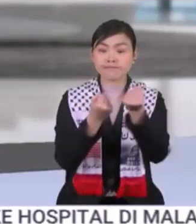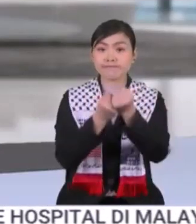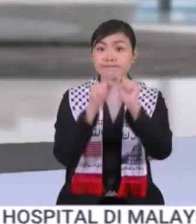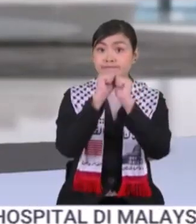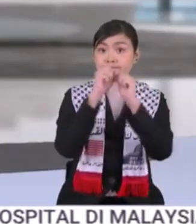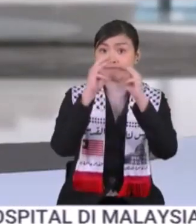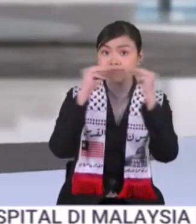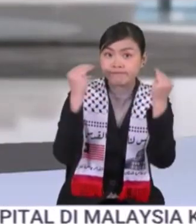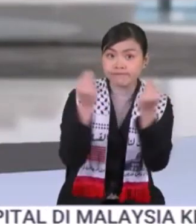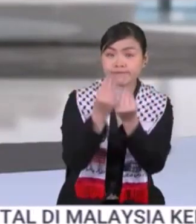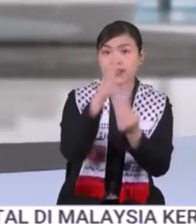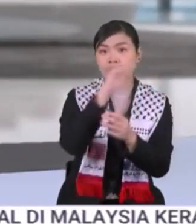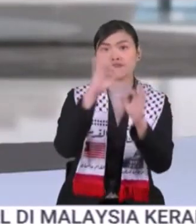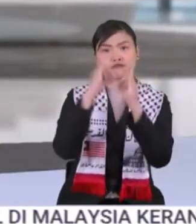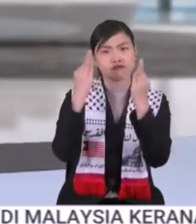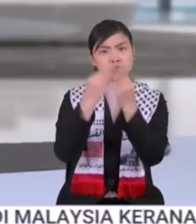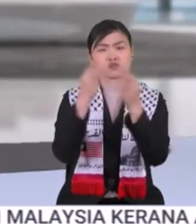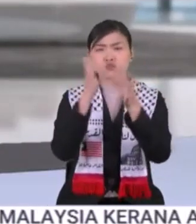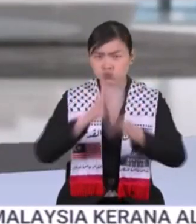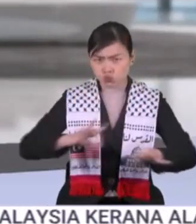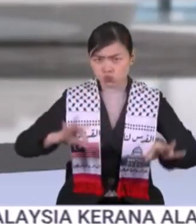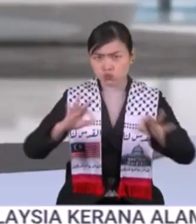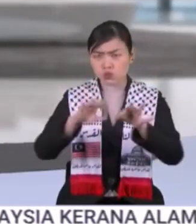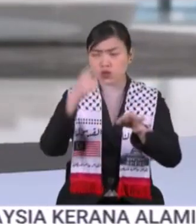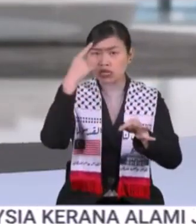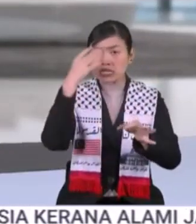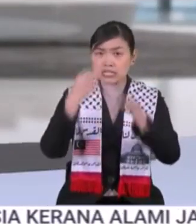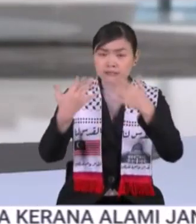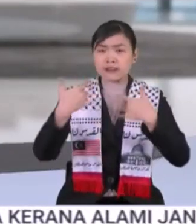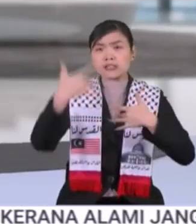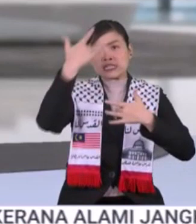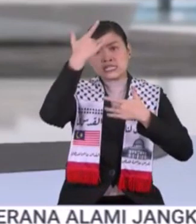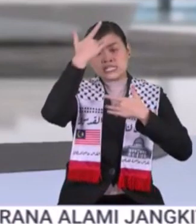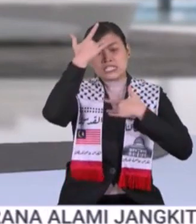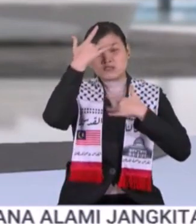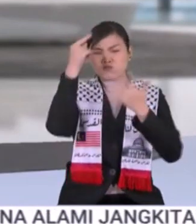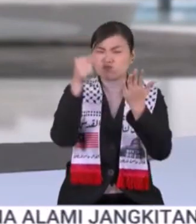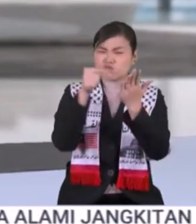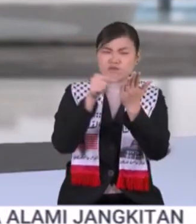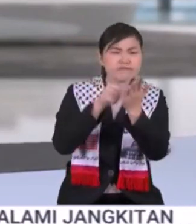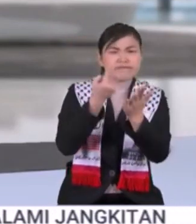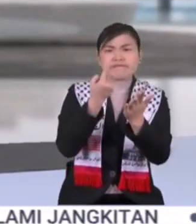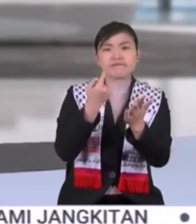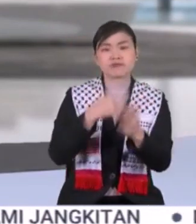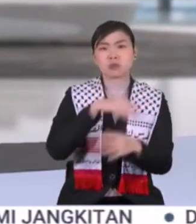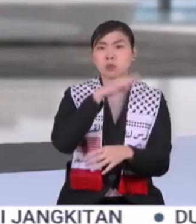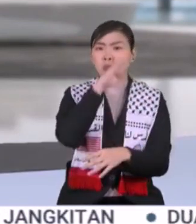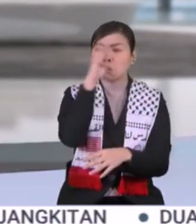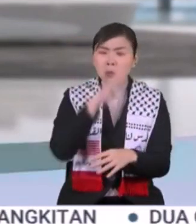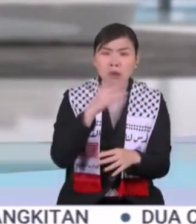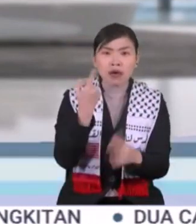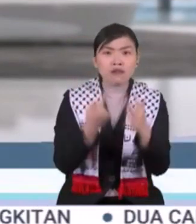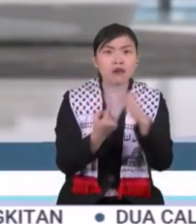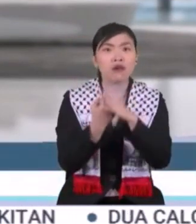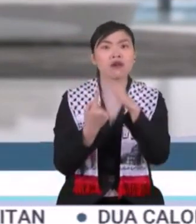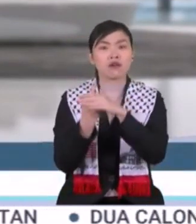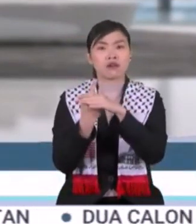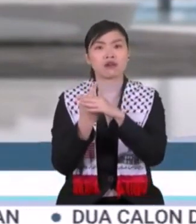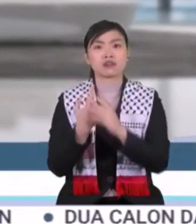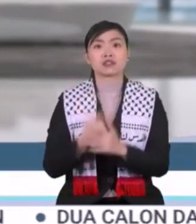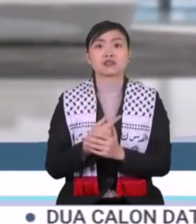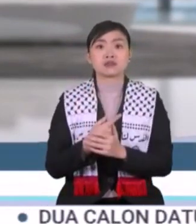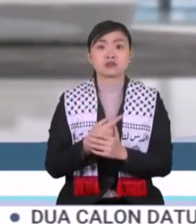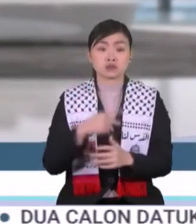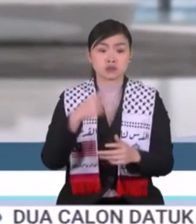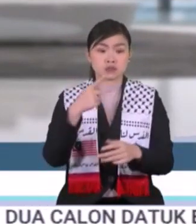Sokongan padu masyarakat serta ahli keluarga penting dalam soal penyakit jarang jumpa kerana ia berupaya membantu pesakit. Ketua